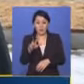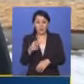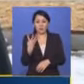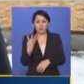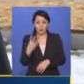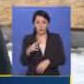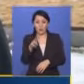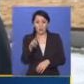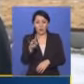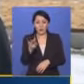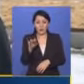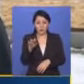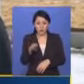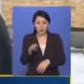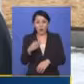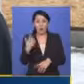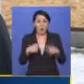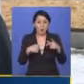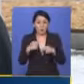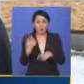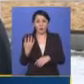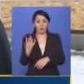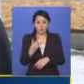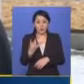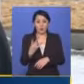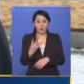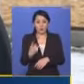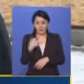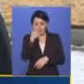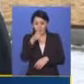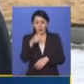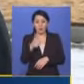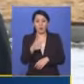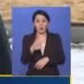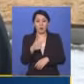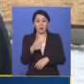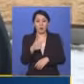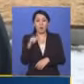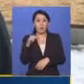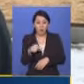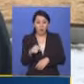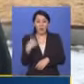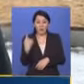340 литр сүт қажет екен. Бір жылда. Бұл ферма